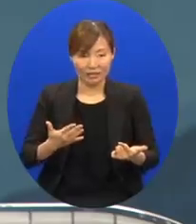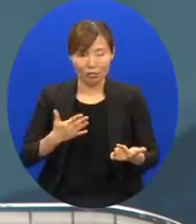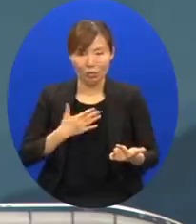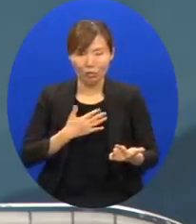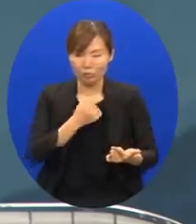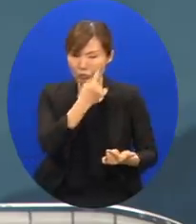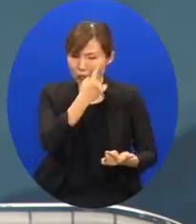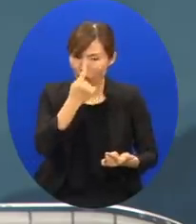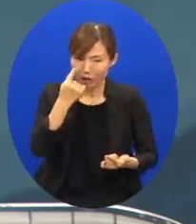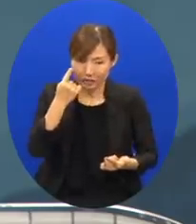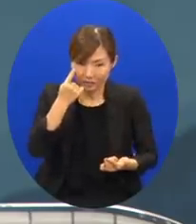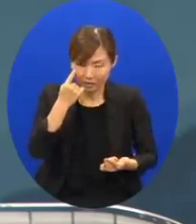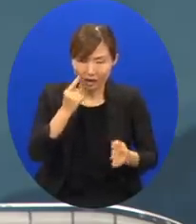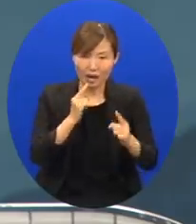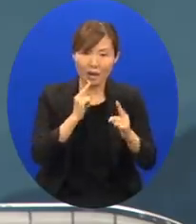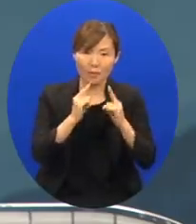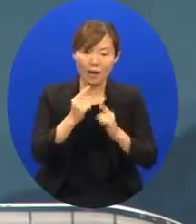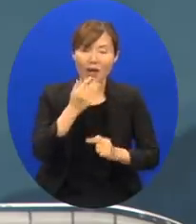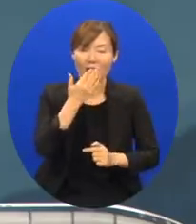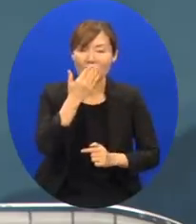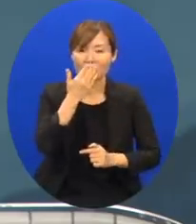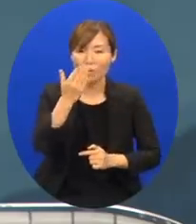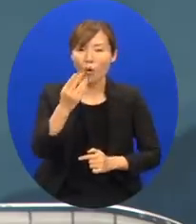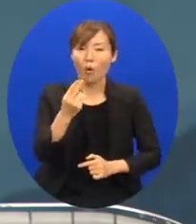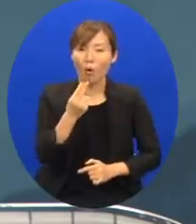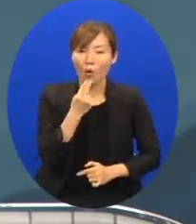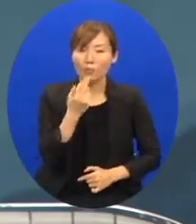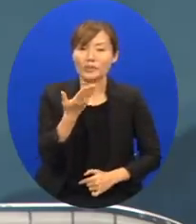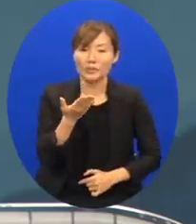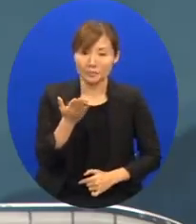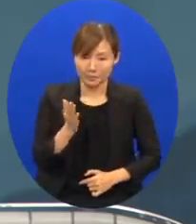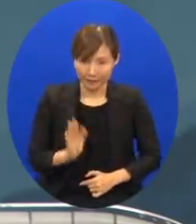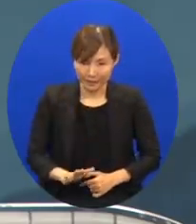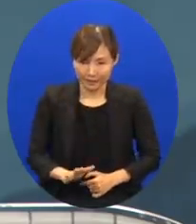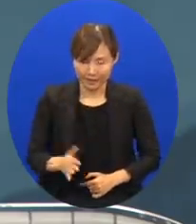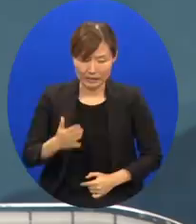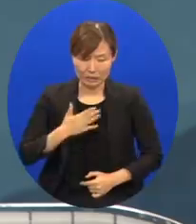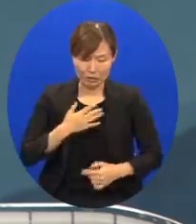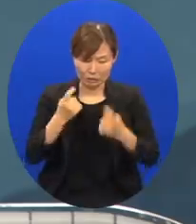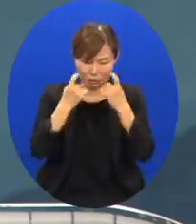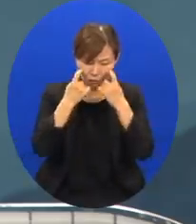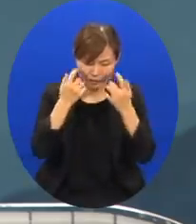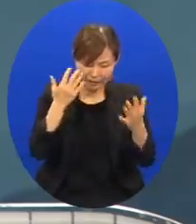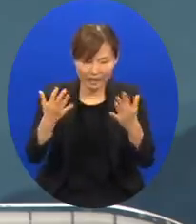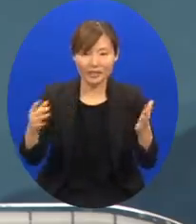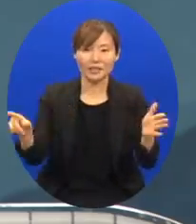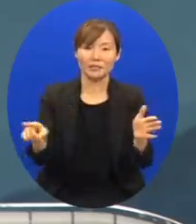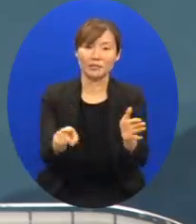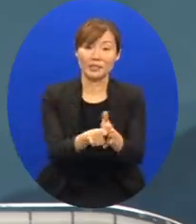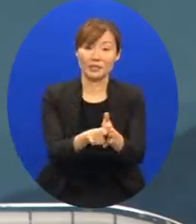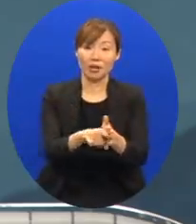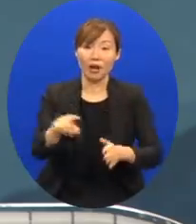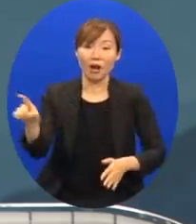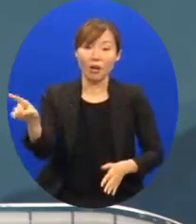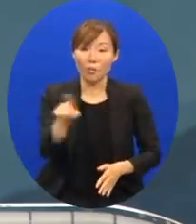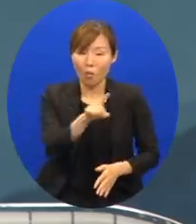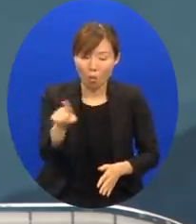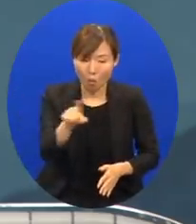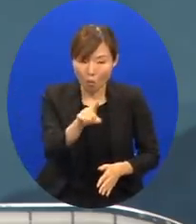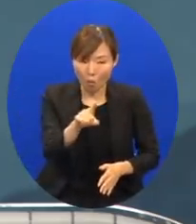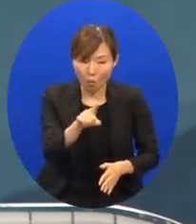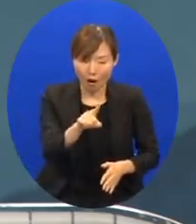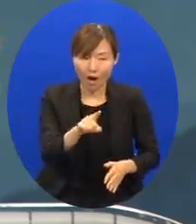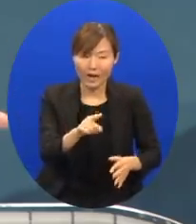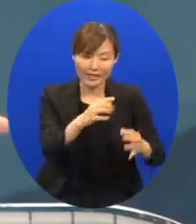조심스럽고 답답합니다 그러나 저는 분명히 믿습니다 사람은 절대로 진화된 존재가 아니고